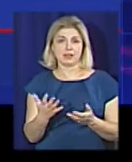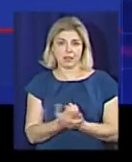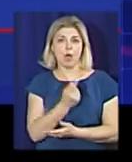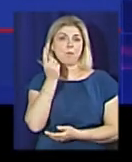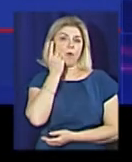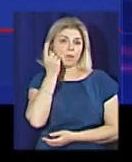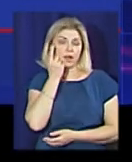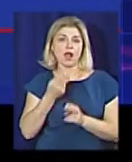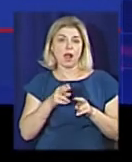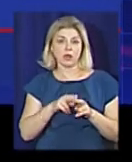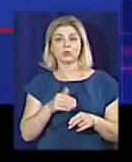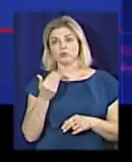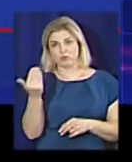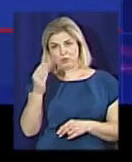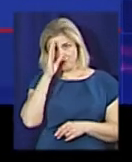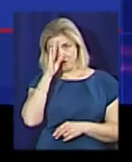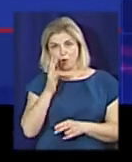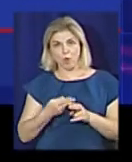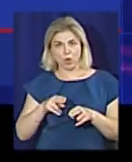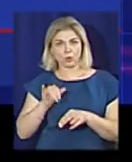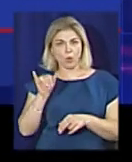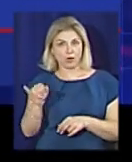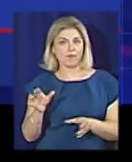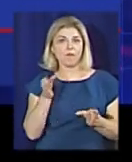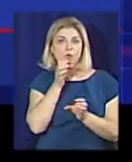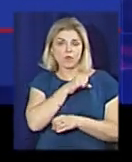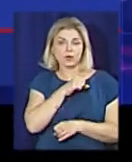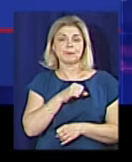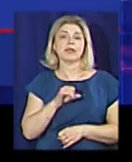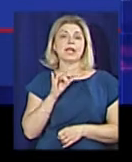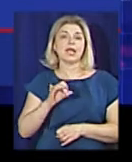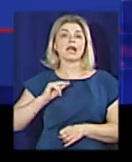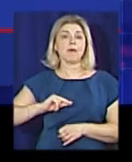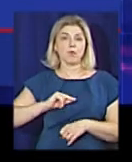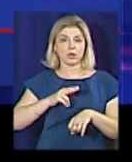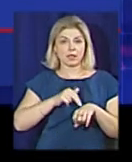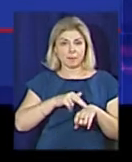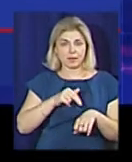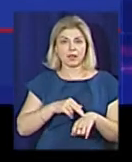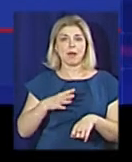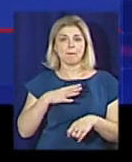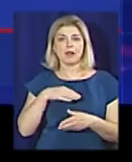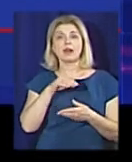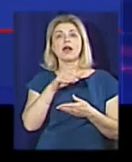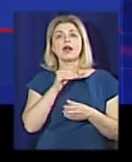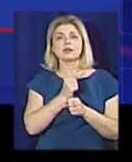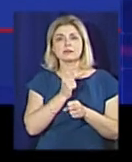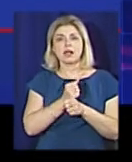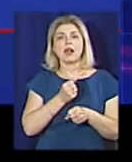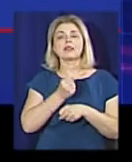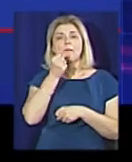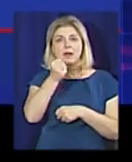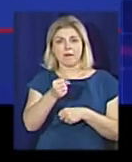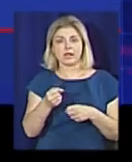і належить заявнику. Тому співробітниками ТОР було викликано слідчу оперативну групу